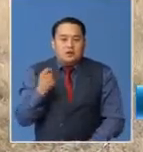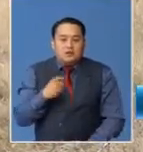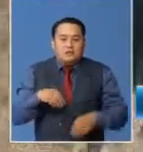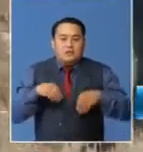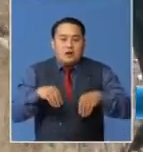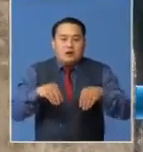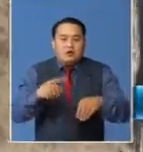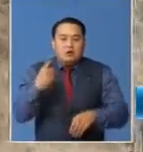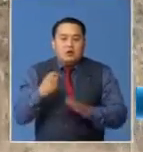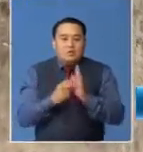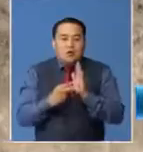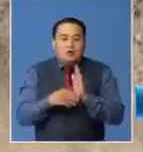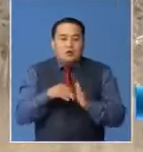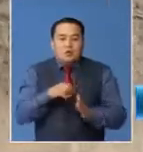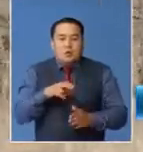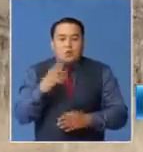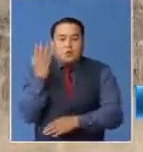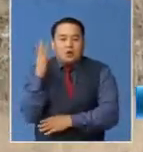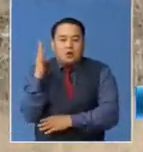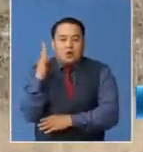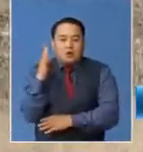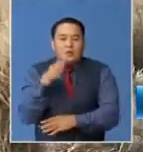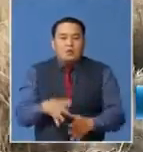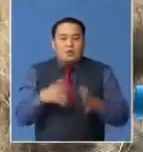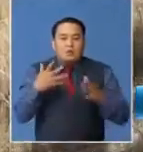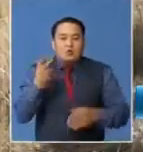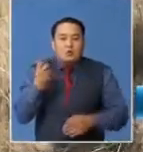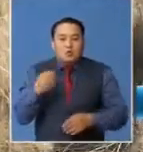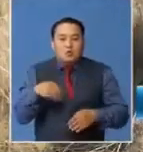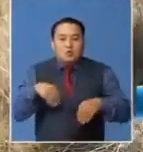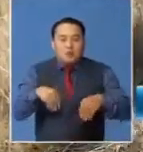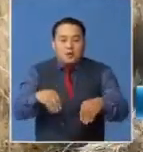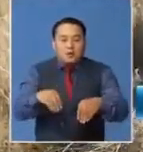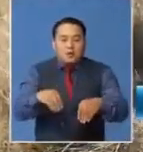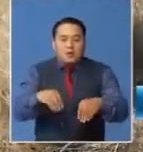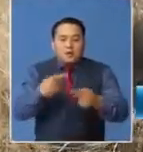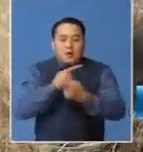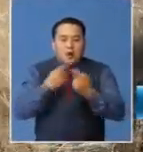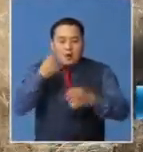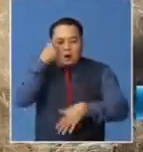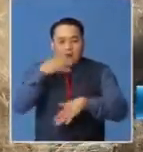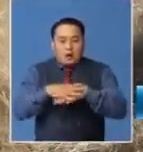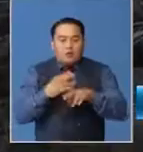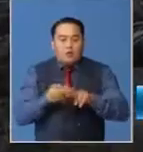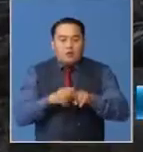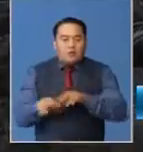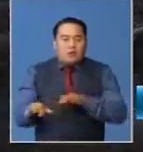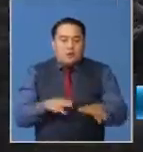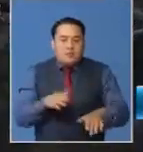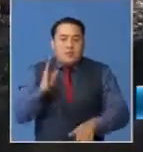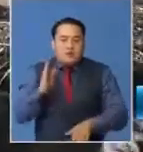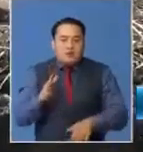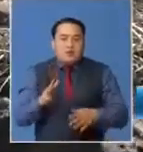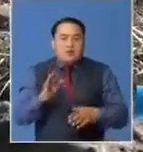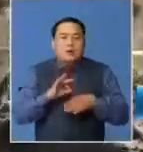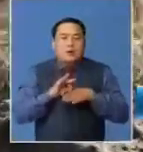высажено порядка 180 дубов и берез, а также более 300 тополей. Как сообщил аким села, теперь подобные мероприятия в